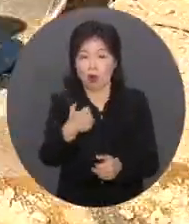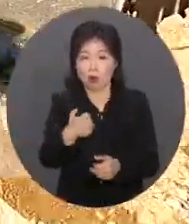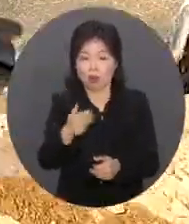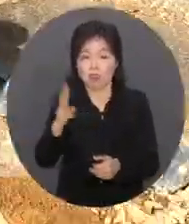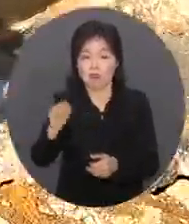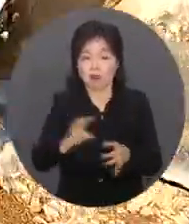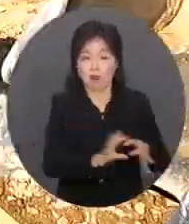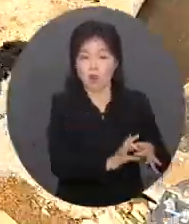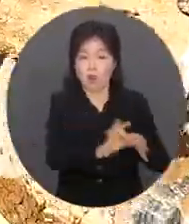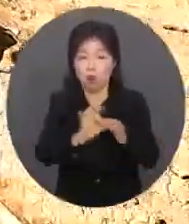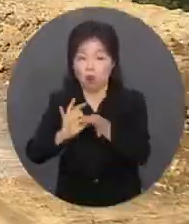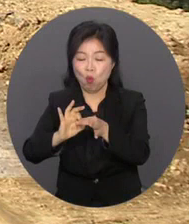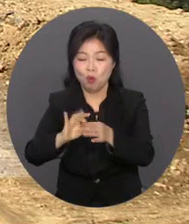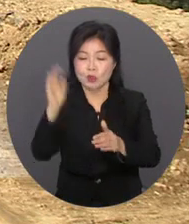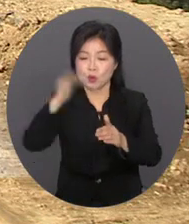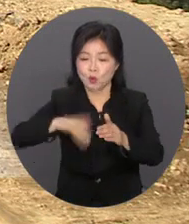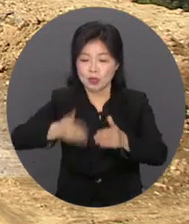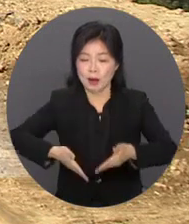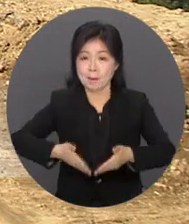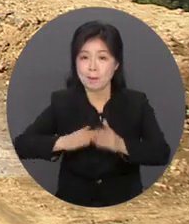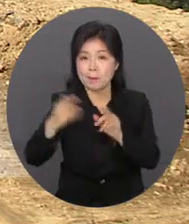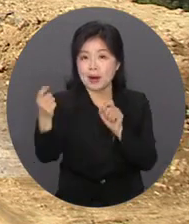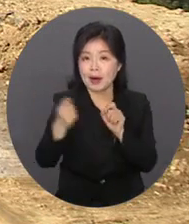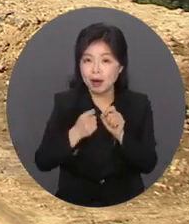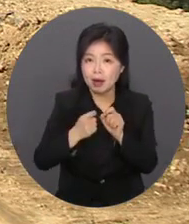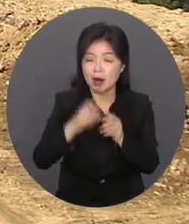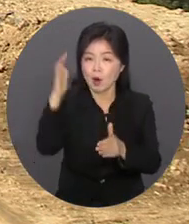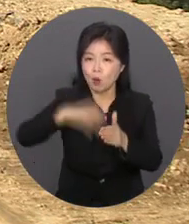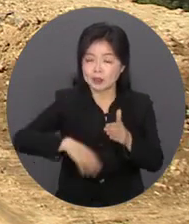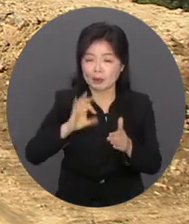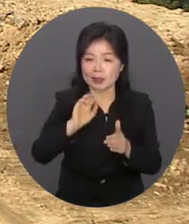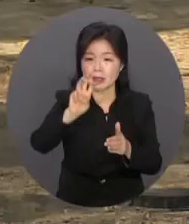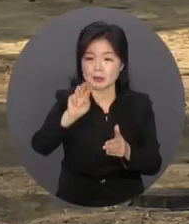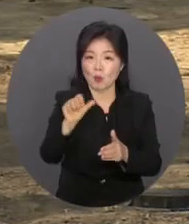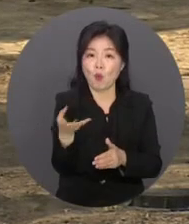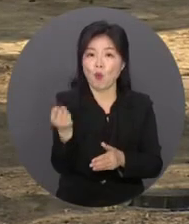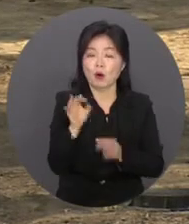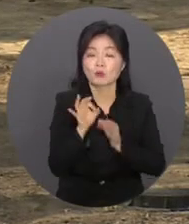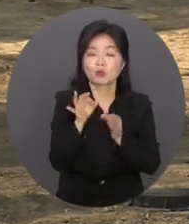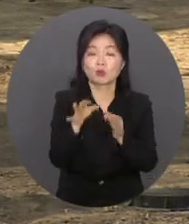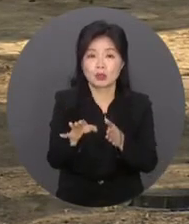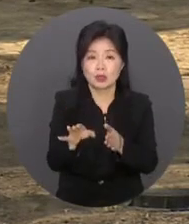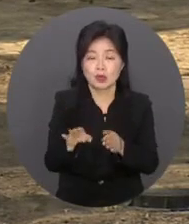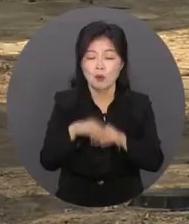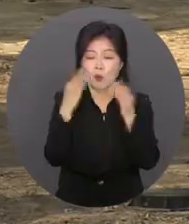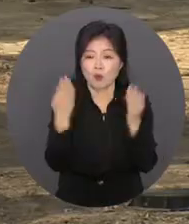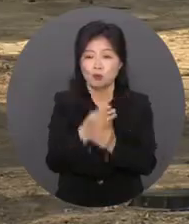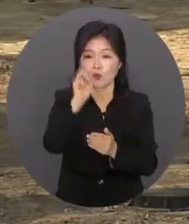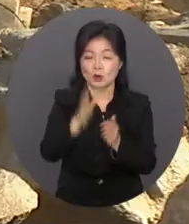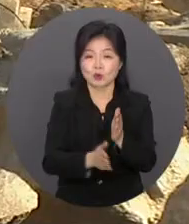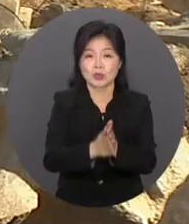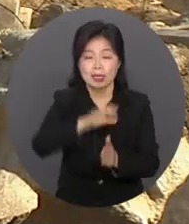연계도로는 완공을 눈앞에 두고 있습니다 공사비는 35억원이 투입됐고 모두 광주시